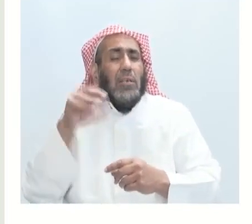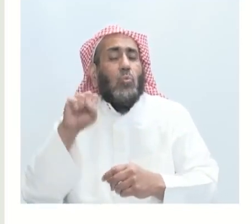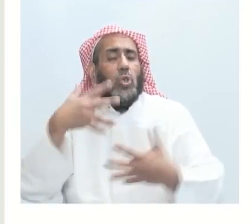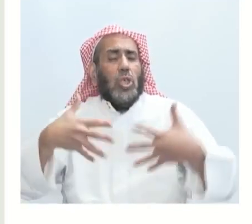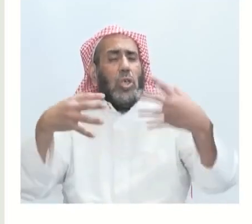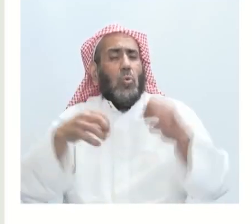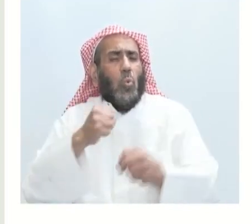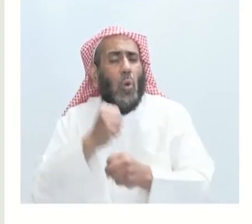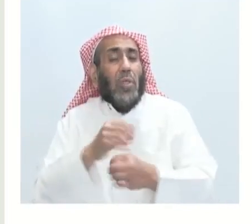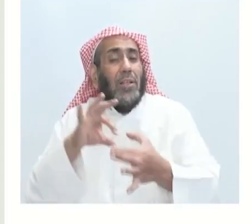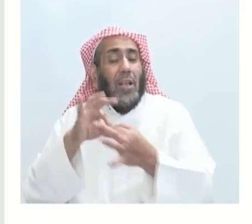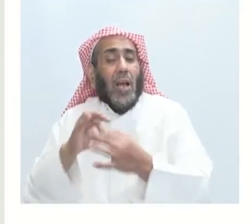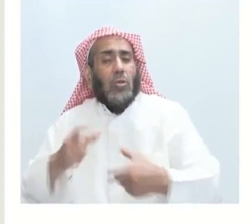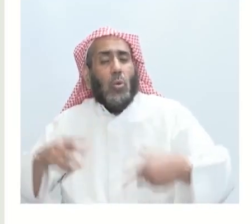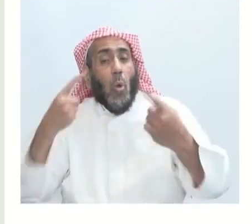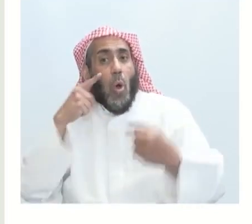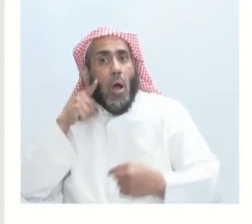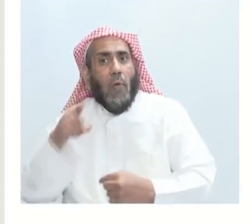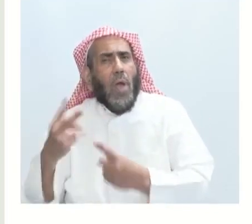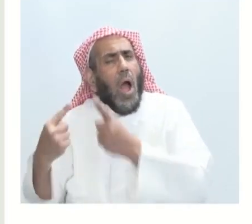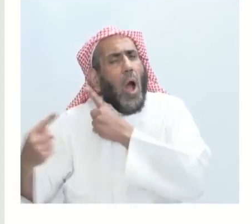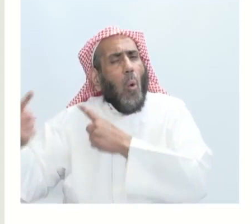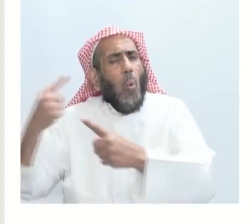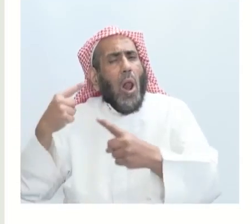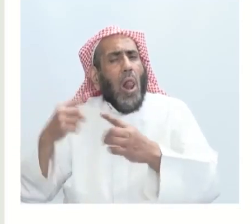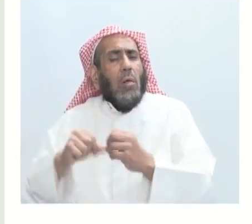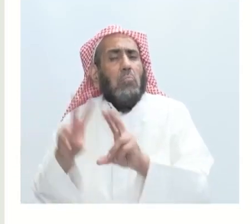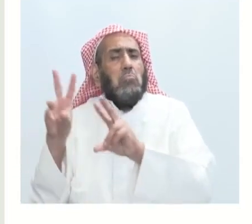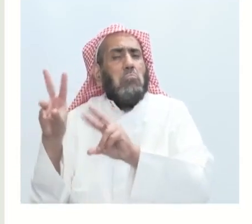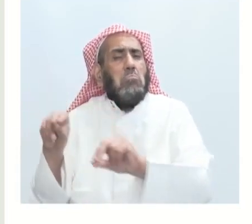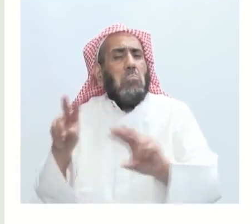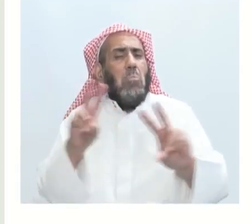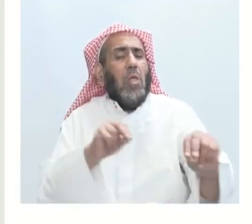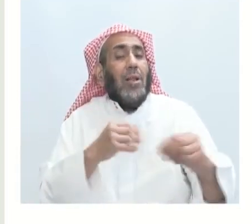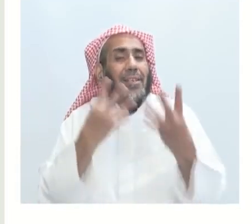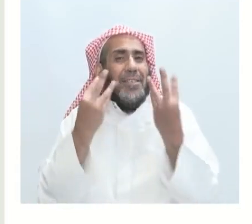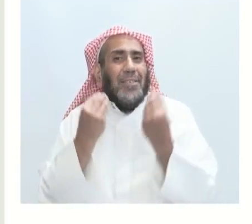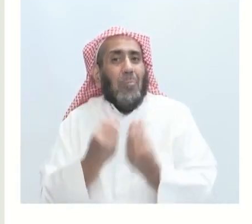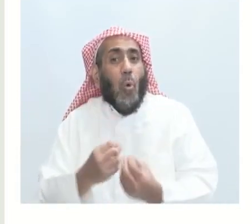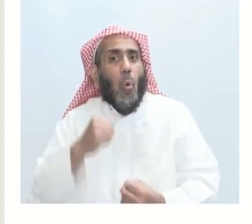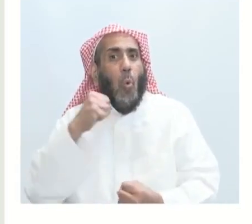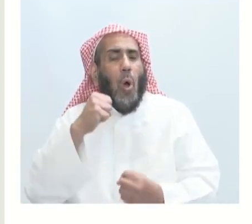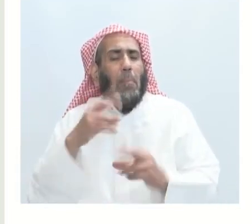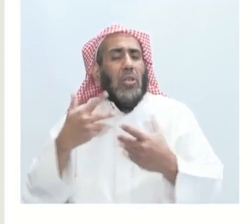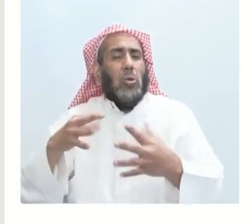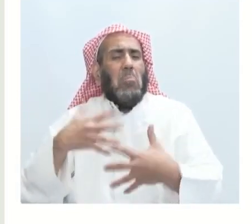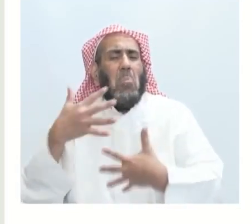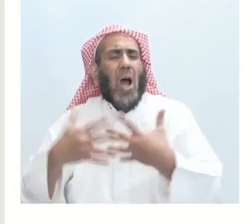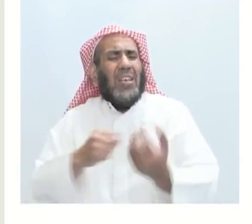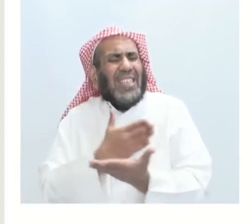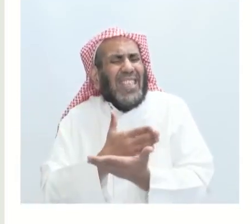وتوثقت علاقه الادباء وراوا فيه علاقه الادباء به وراوا فيه من جمال وجزال فبدا الشعراء بمحاوله